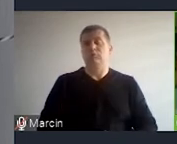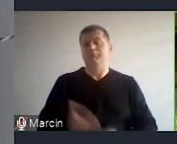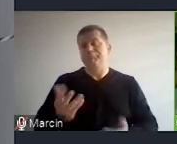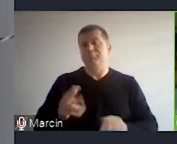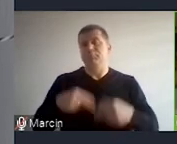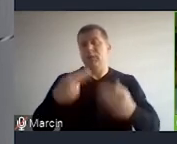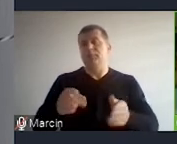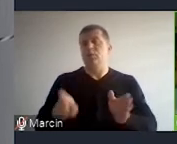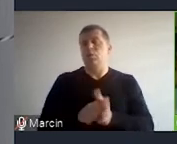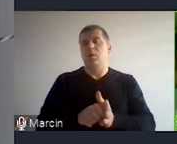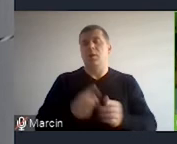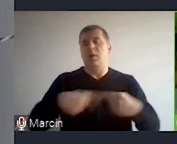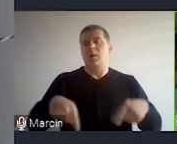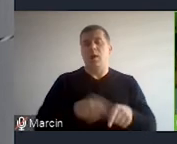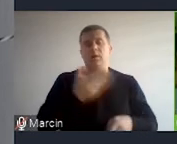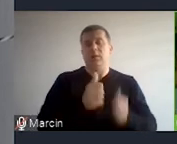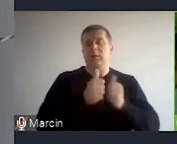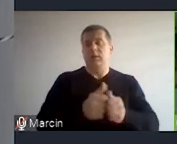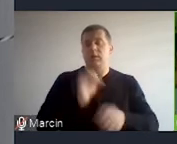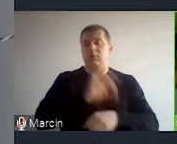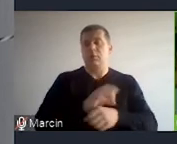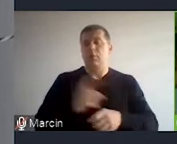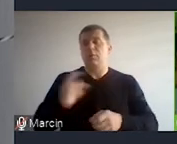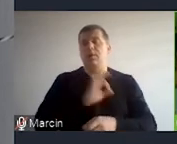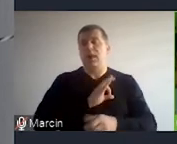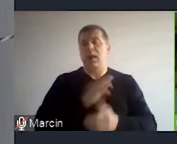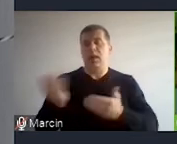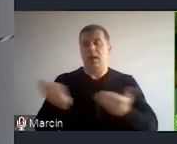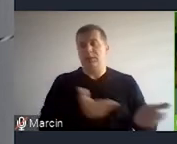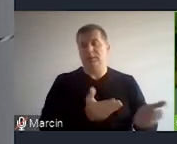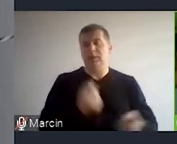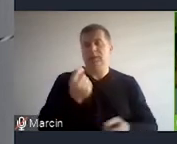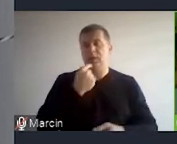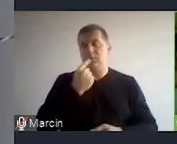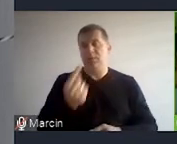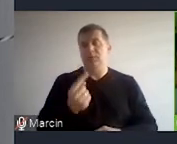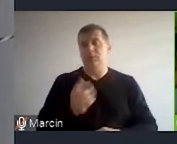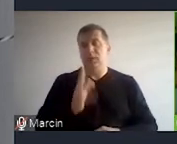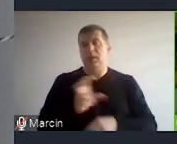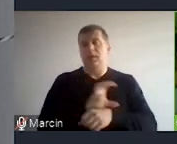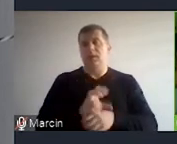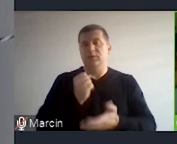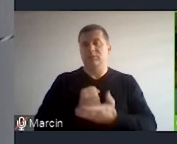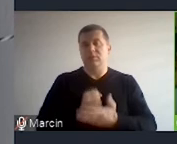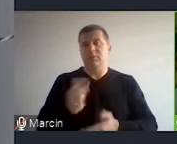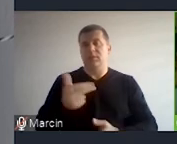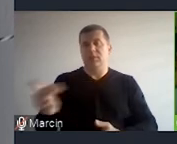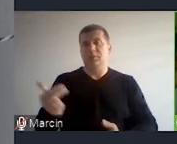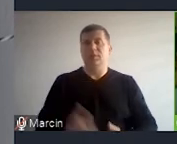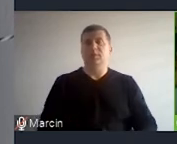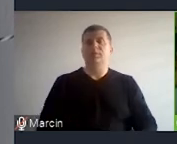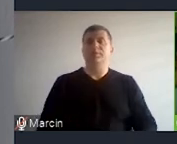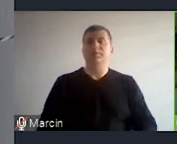przeznaczyć na realizację zadań w projekcie, czyli oddelegować. Za chwilę będę opowiadał o technicznych aspektach tego tematu.